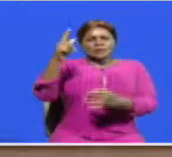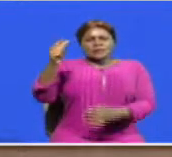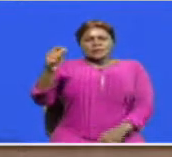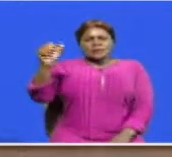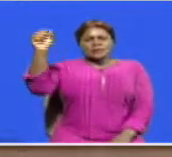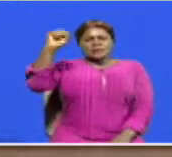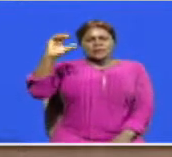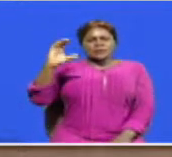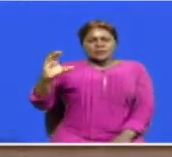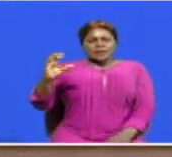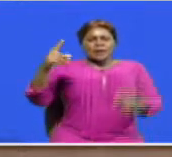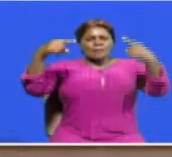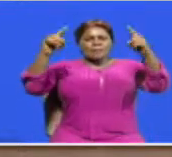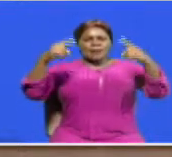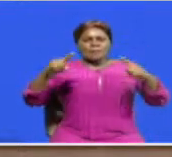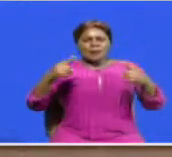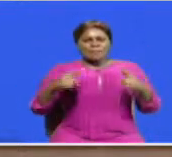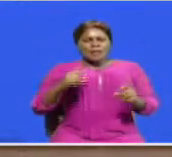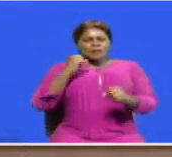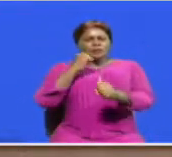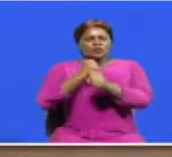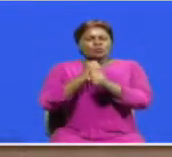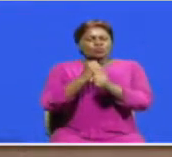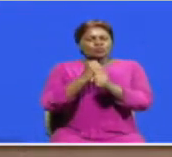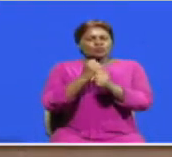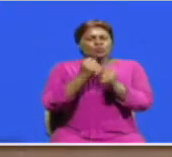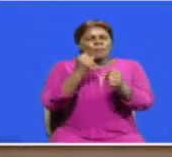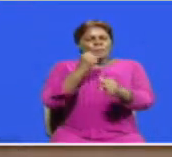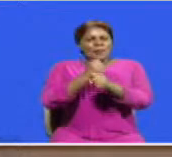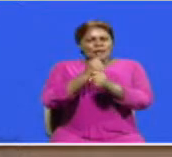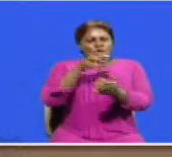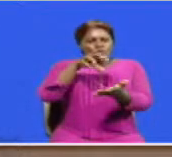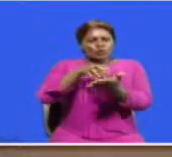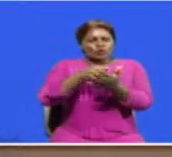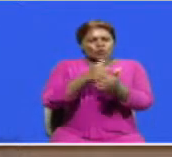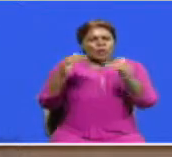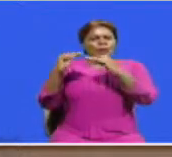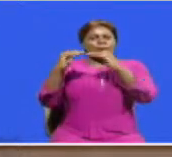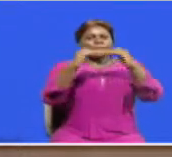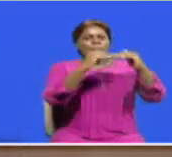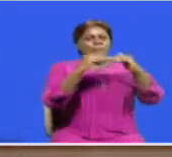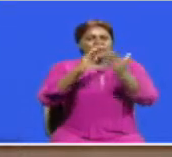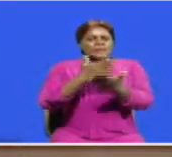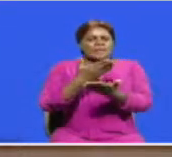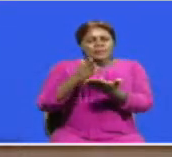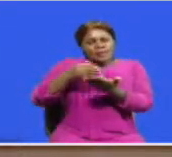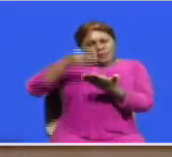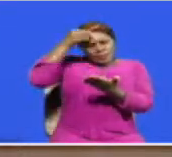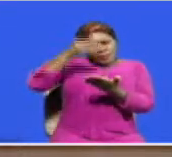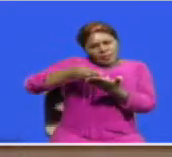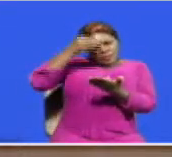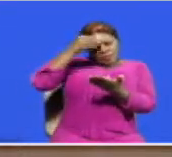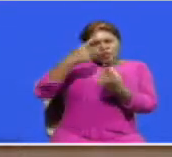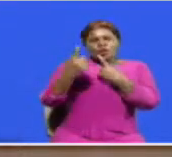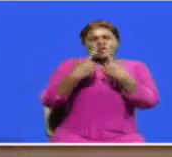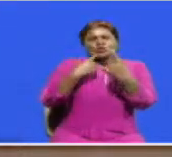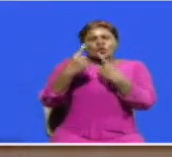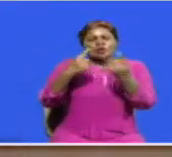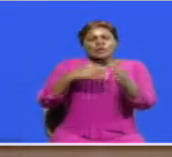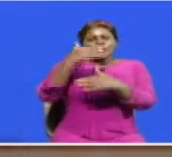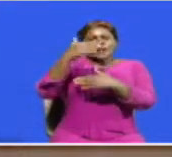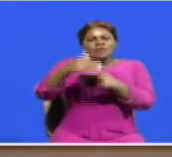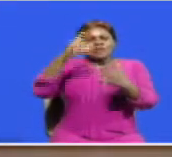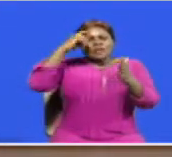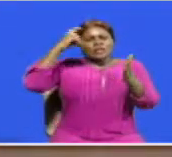TSC itafanikisha juhudi za kulainisha hali kwa kuleta usawa kwenye sekta ya elimu. Akizungumza baada